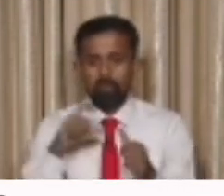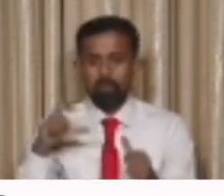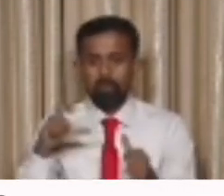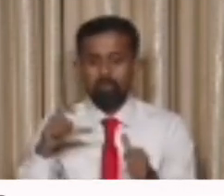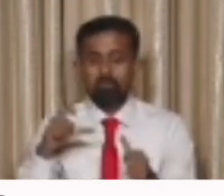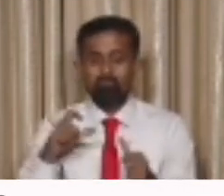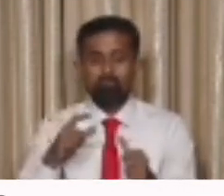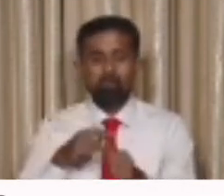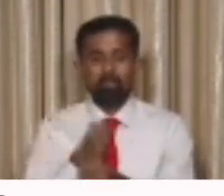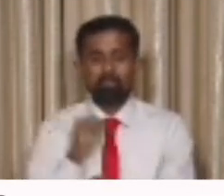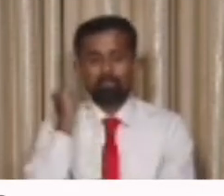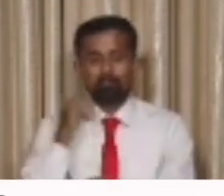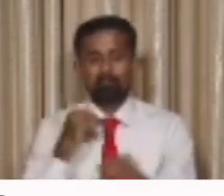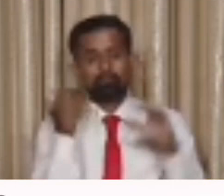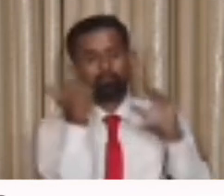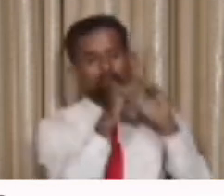සහ නීතිපතිතුමා දක්වා ගෙනිච්චේ.